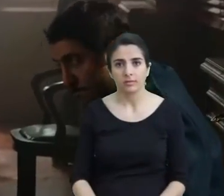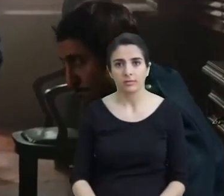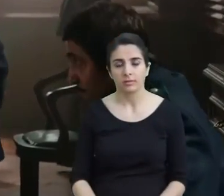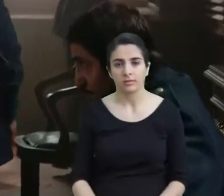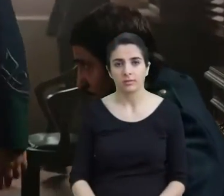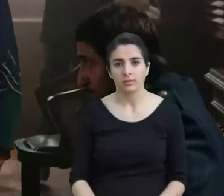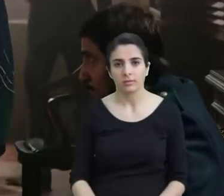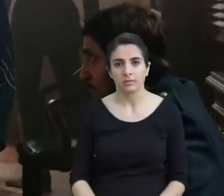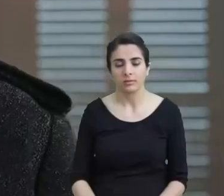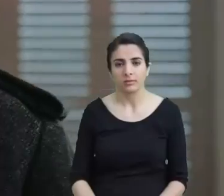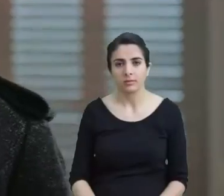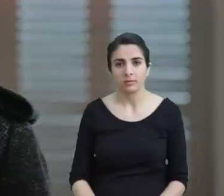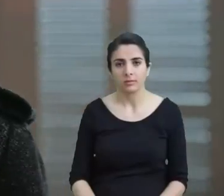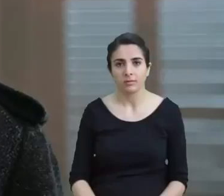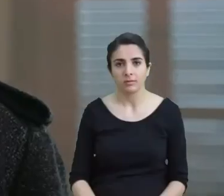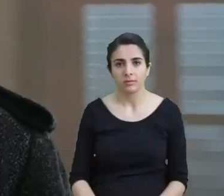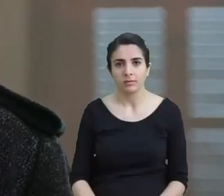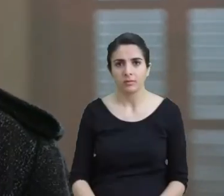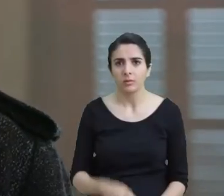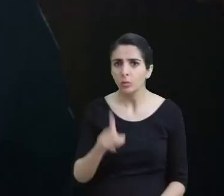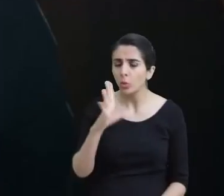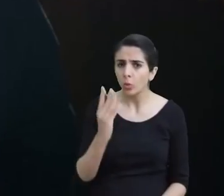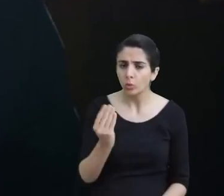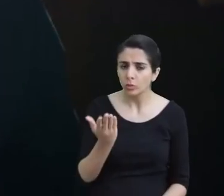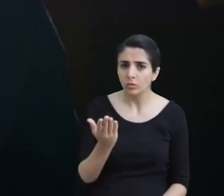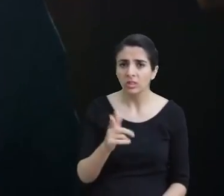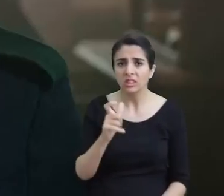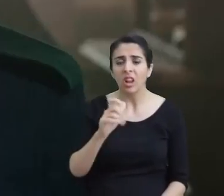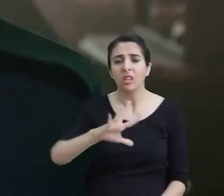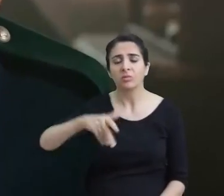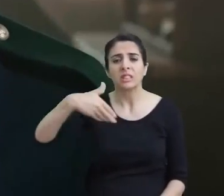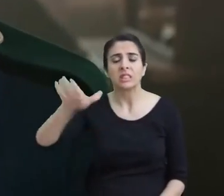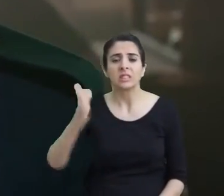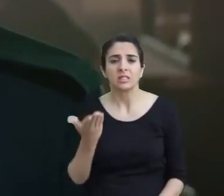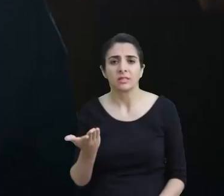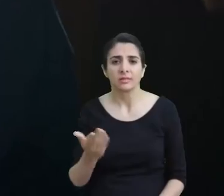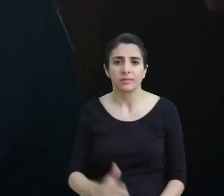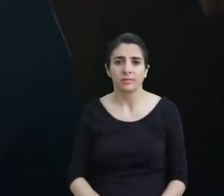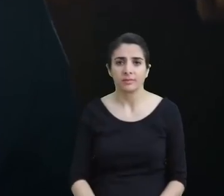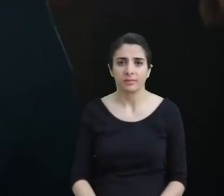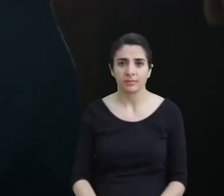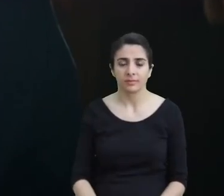Mustafa arkalarında dinledi. Nesi var bunun? Silahını çaldırdı garibim.